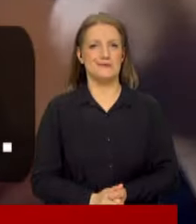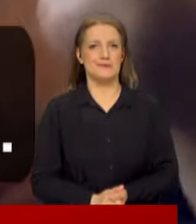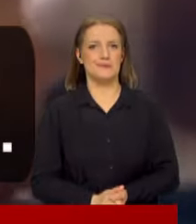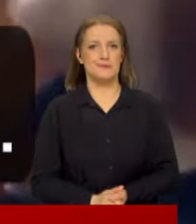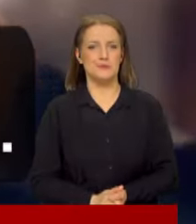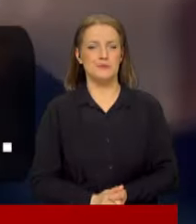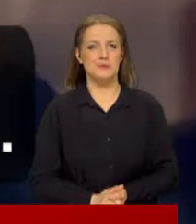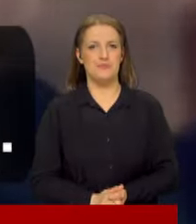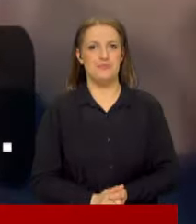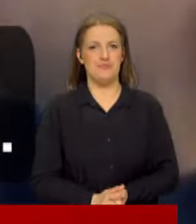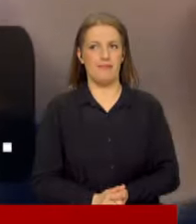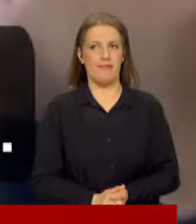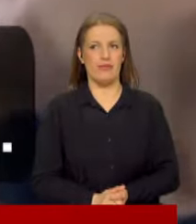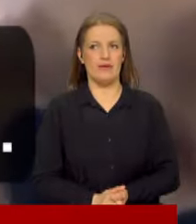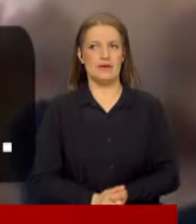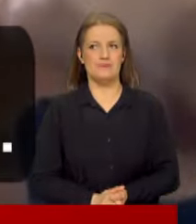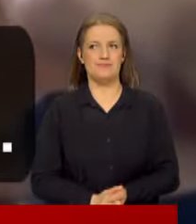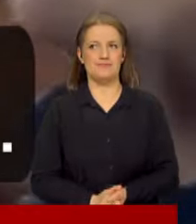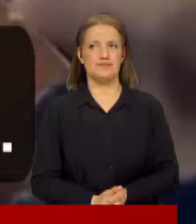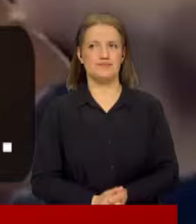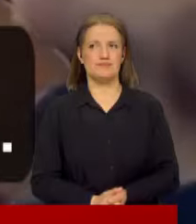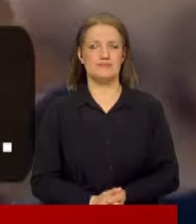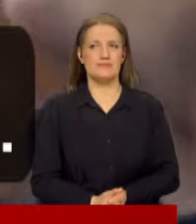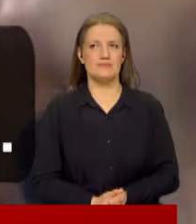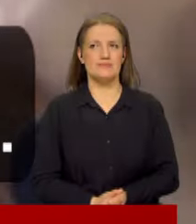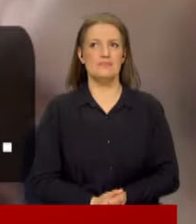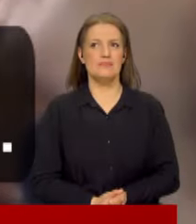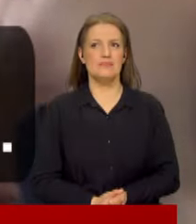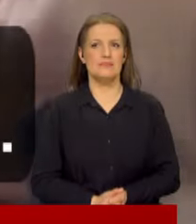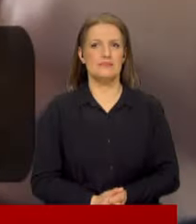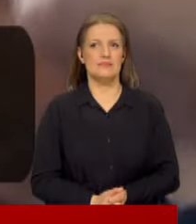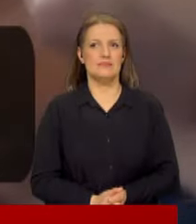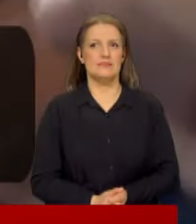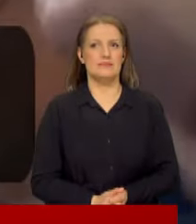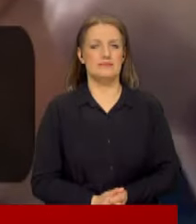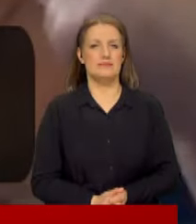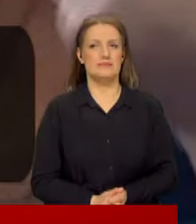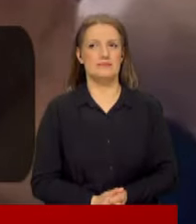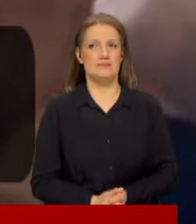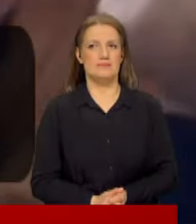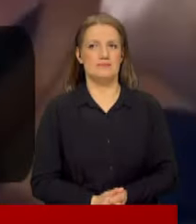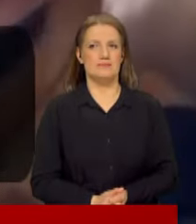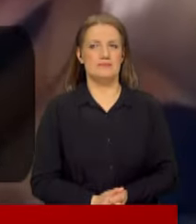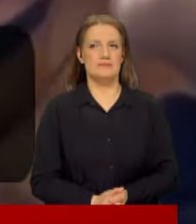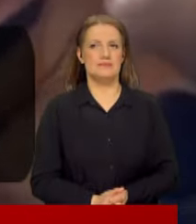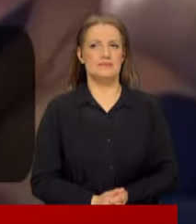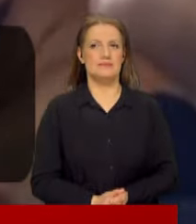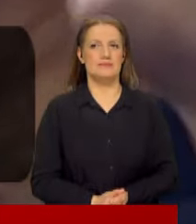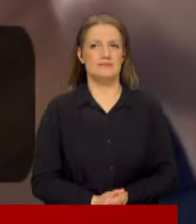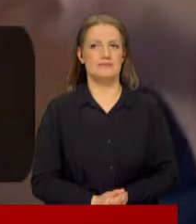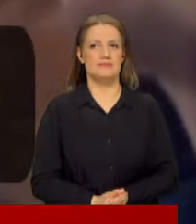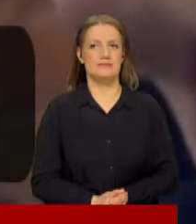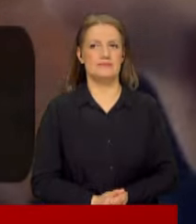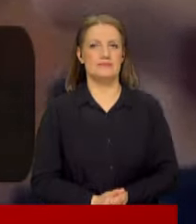bakanı, Cumhurbaşkanı 100 kişi ya. 100 tane emniyet müdürü, 100 tane savcısı, 100 tane kaymakamı. Maşallah tek